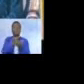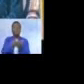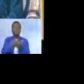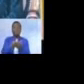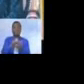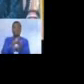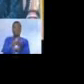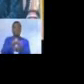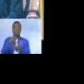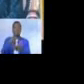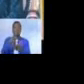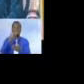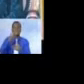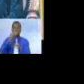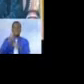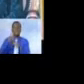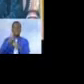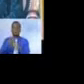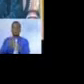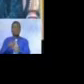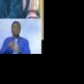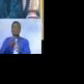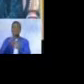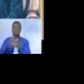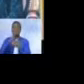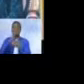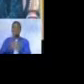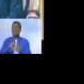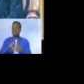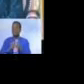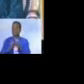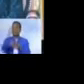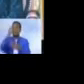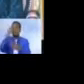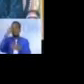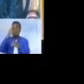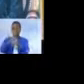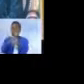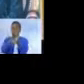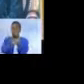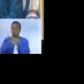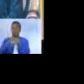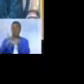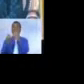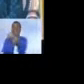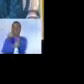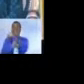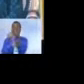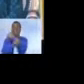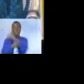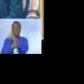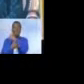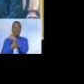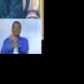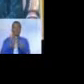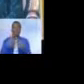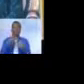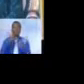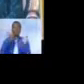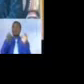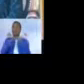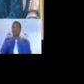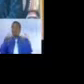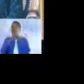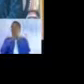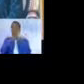un secteur boursier dynamique est un facteur déterminant pour le développement de nos pays. À titre d'exemple,